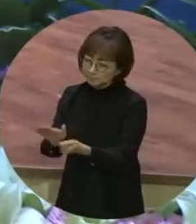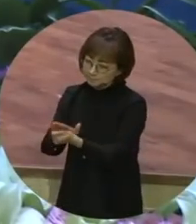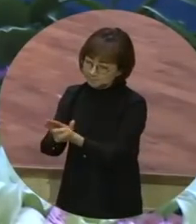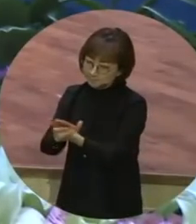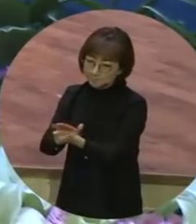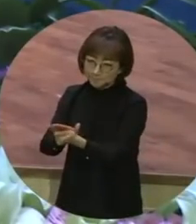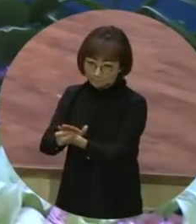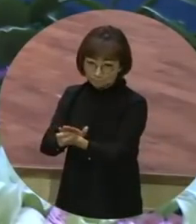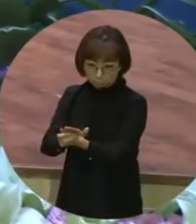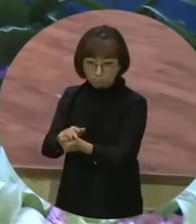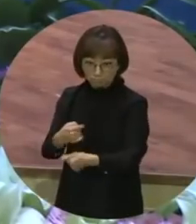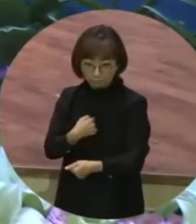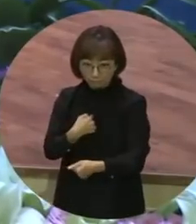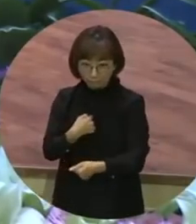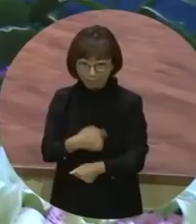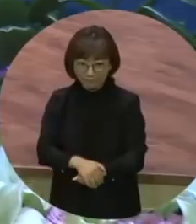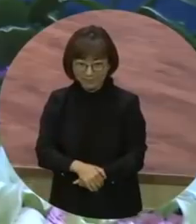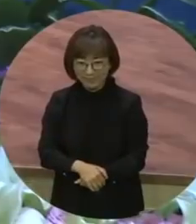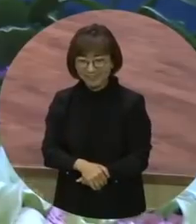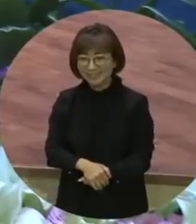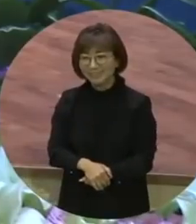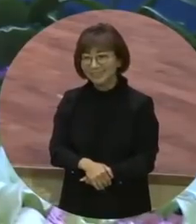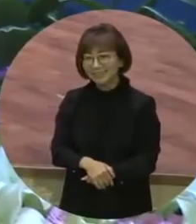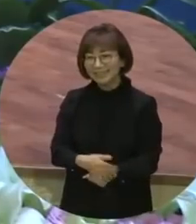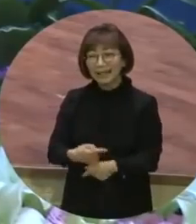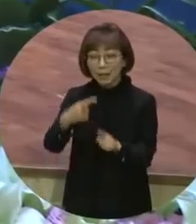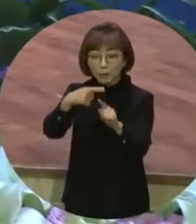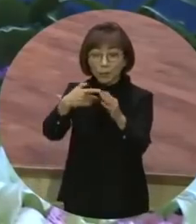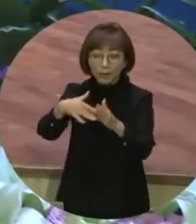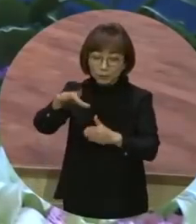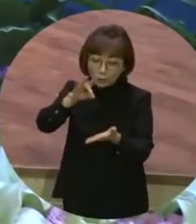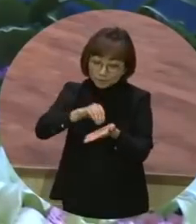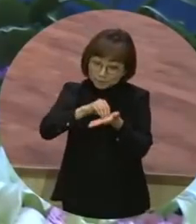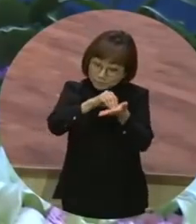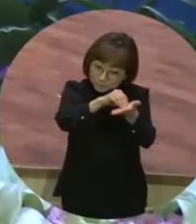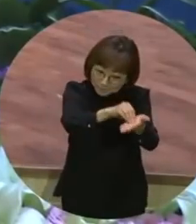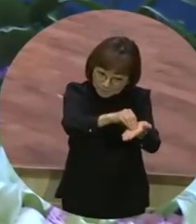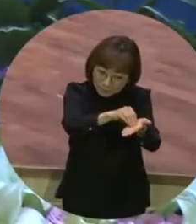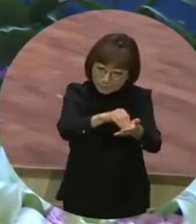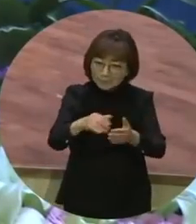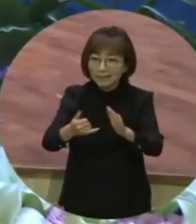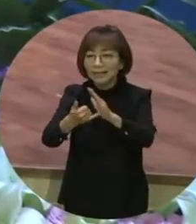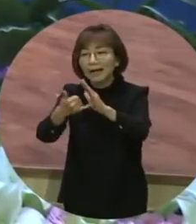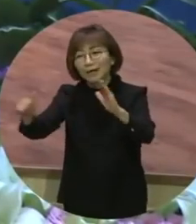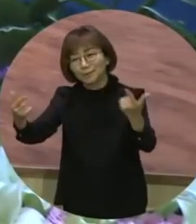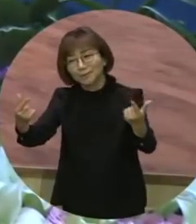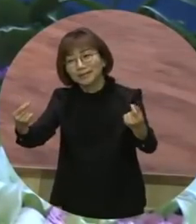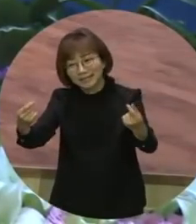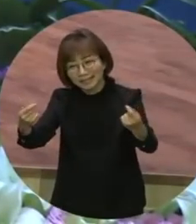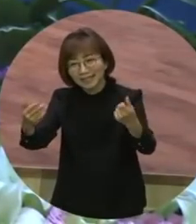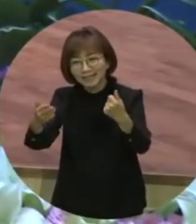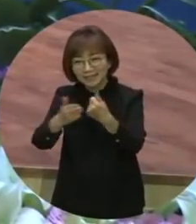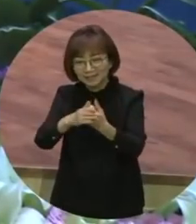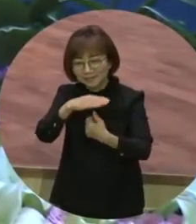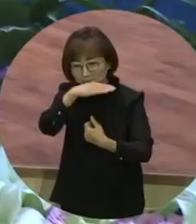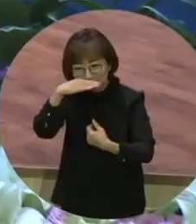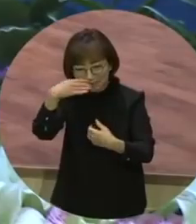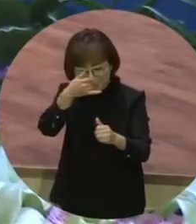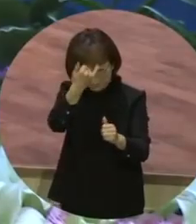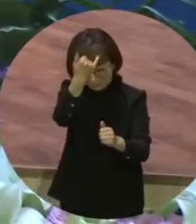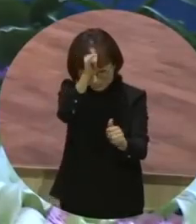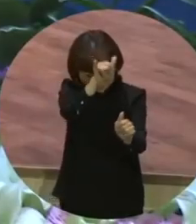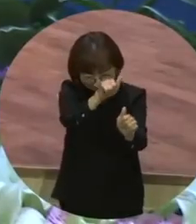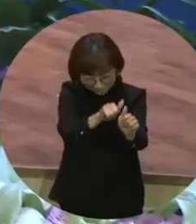그 우리 예원 가족이잖아요. 우리 가족이 예원 교회 가족이잖아요. 가족이잖아요. 예의 지키시 바랍니다.